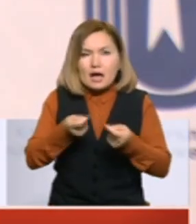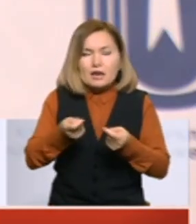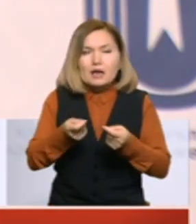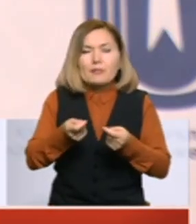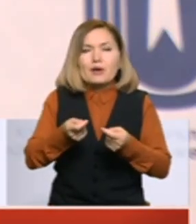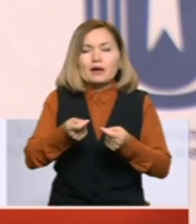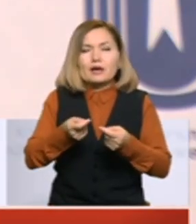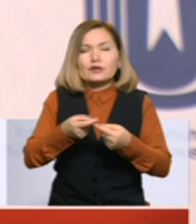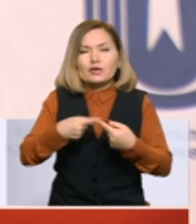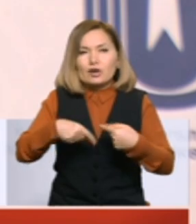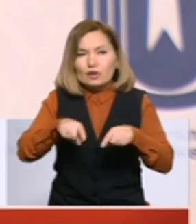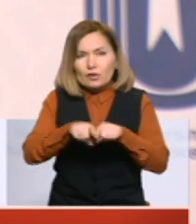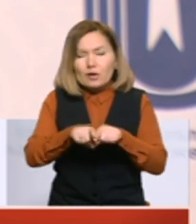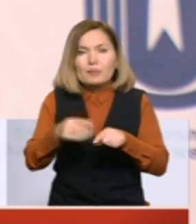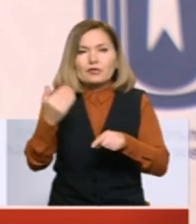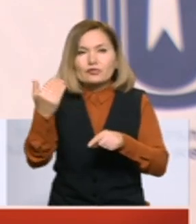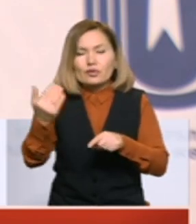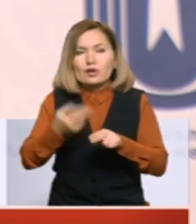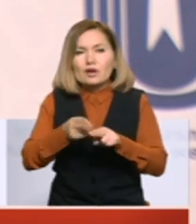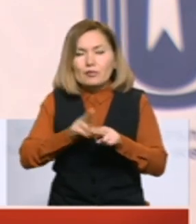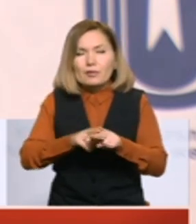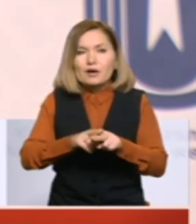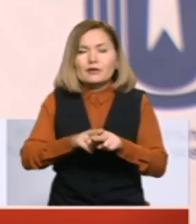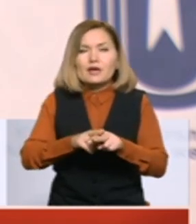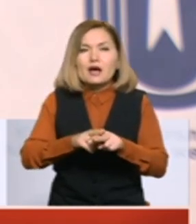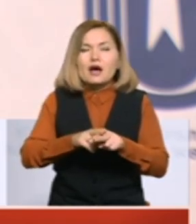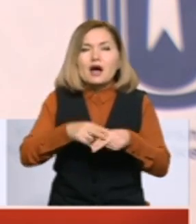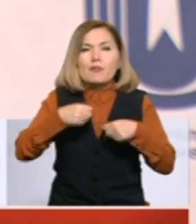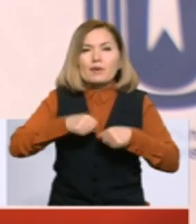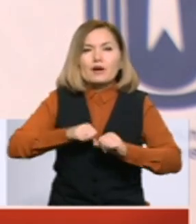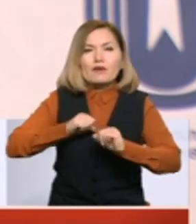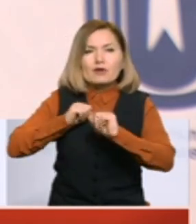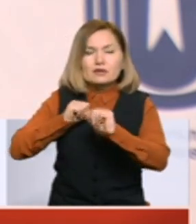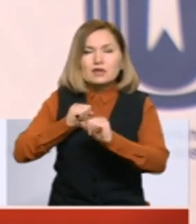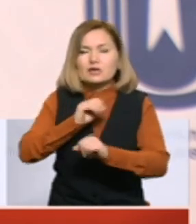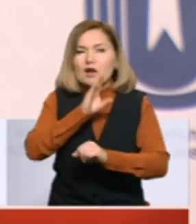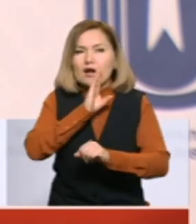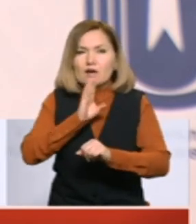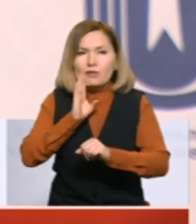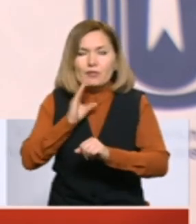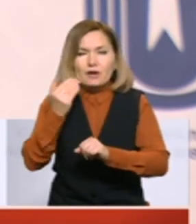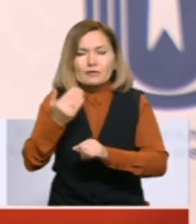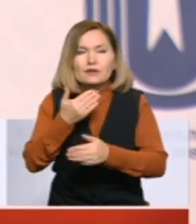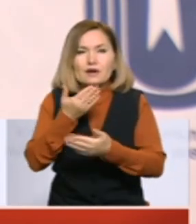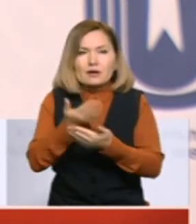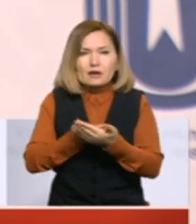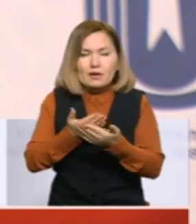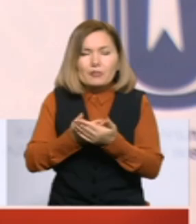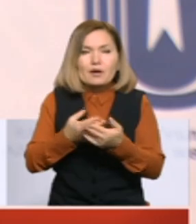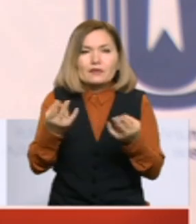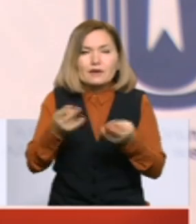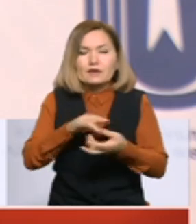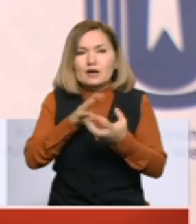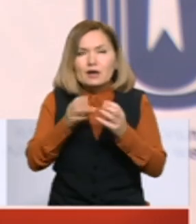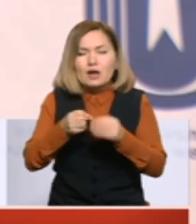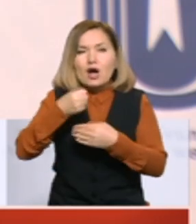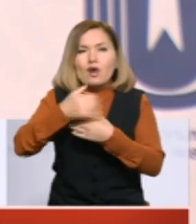әкімдіктердің ішінде дербес осы отбасылық мәселелермен, гендерлік мәселелермен айналысатын дербес